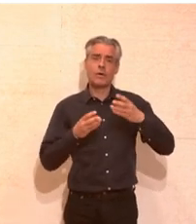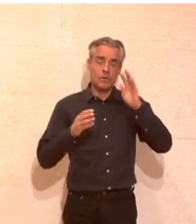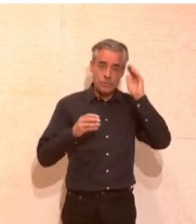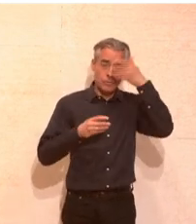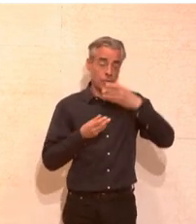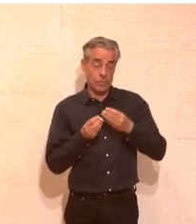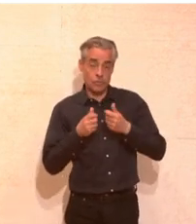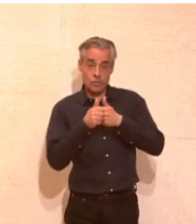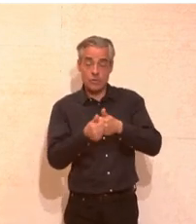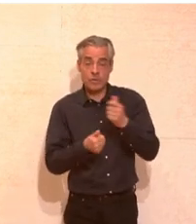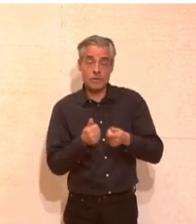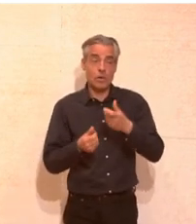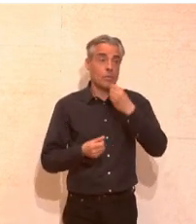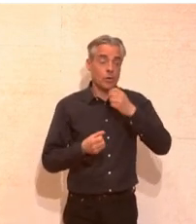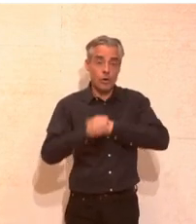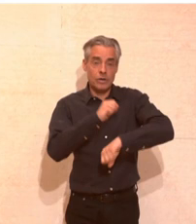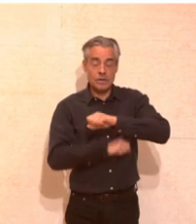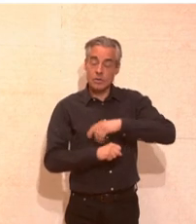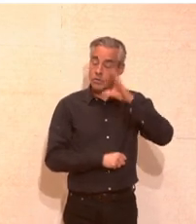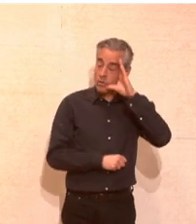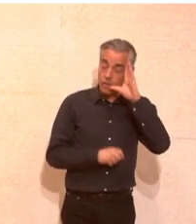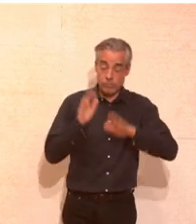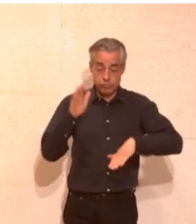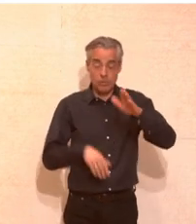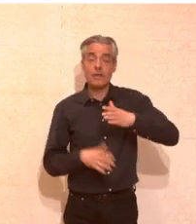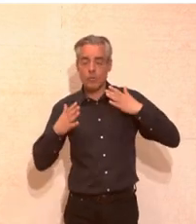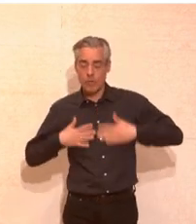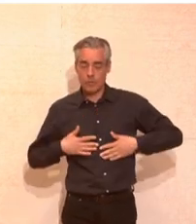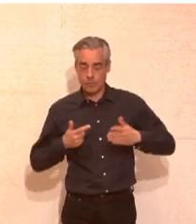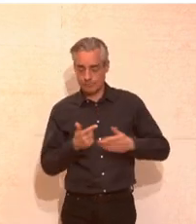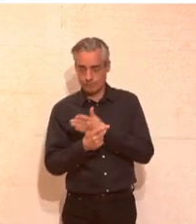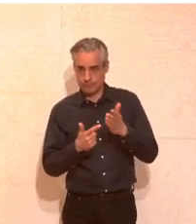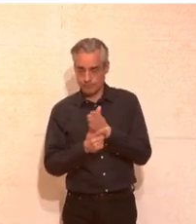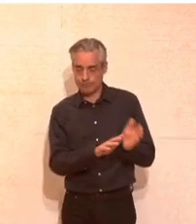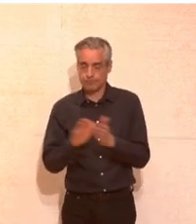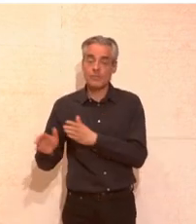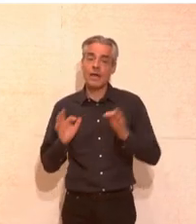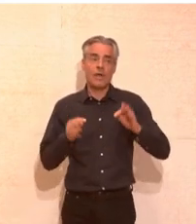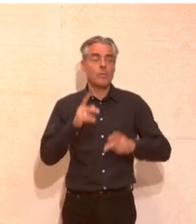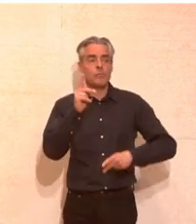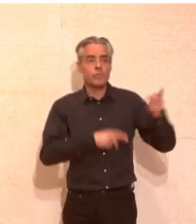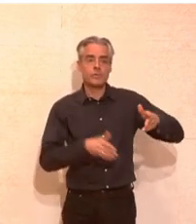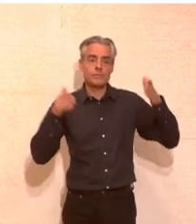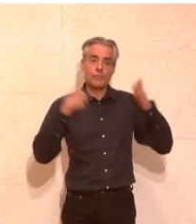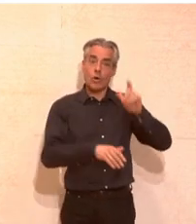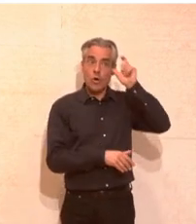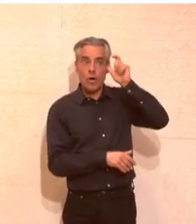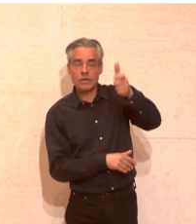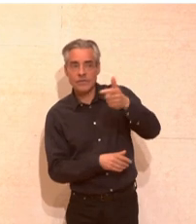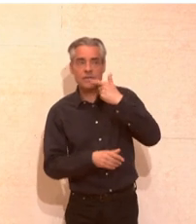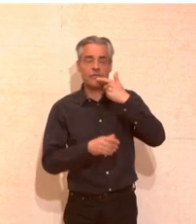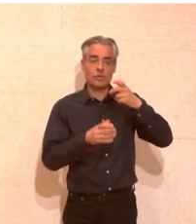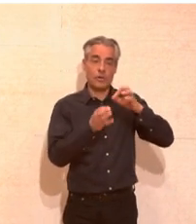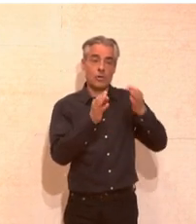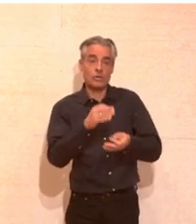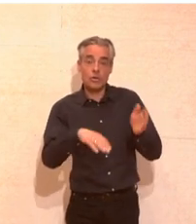sensorimoteur dépend beaucoup d'une bonne organisation du sommeil. Donc ça, c'est l'aspect physique. Après, nous avons les aspects vraiment cognitifs, donc une